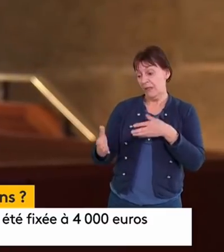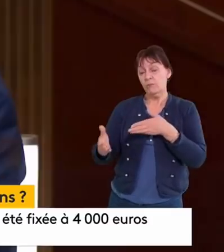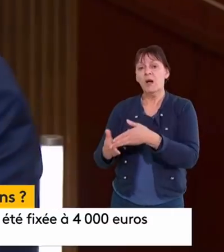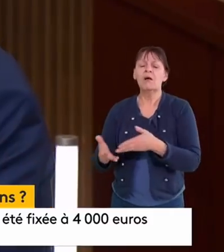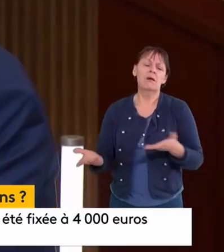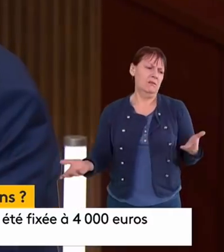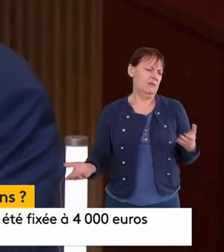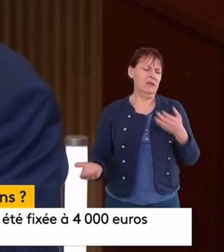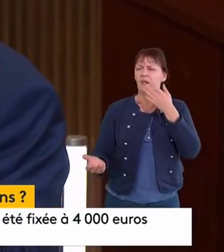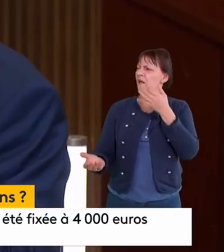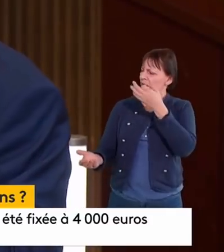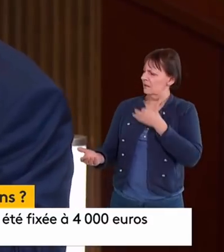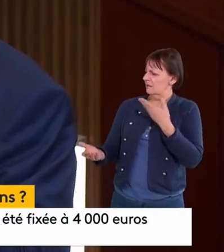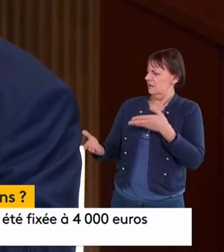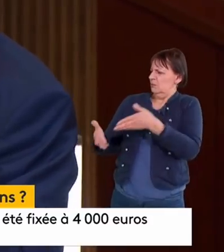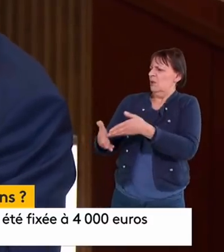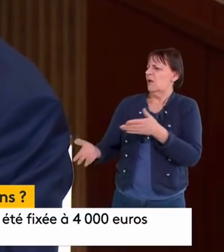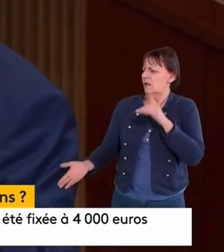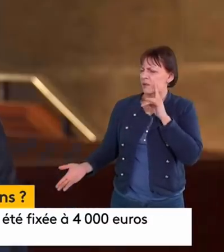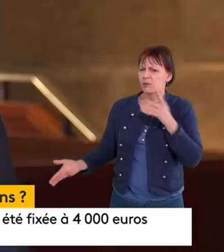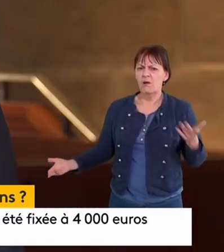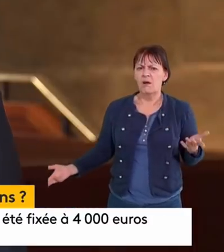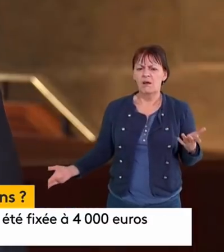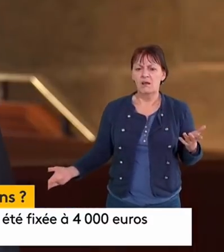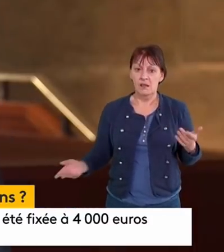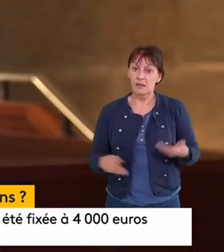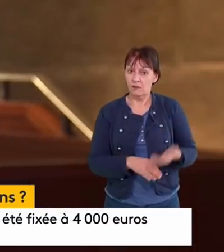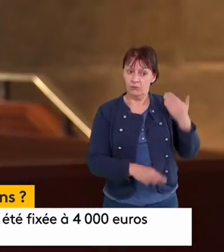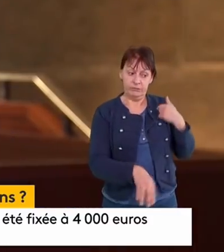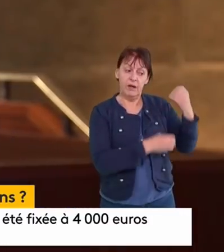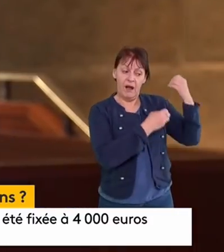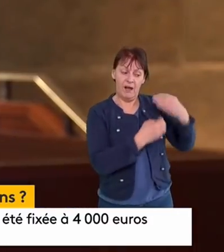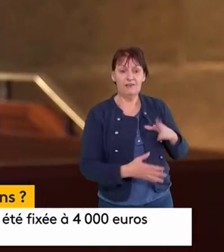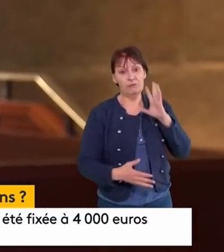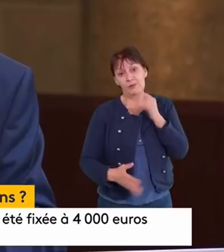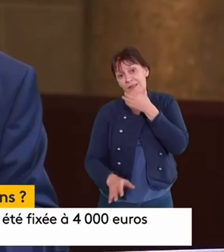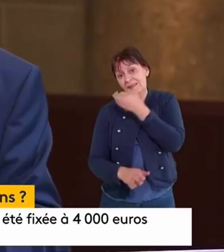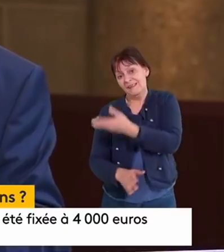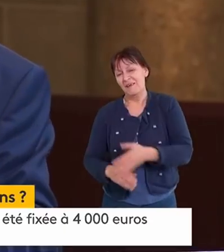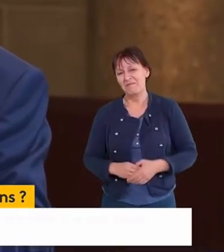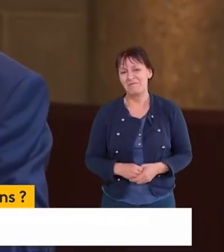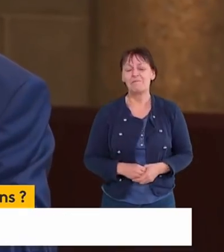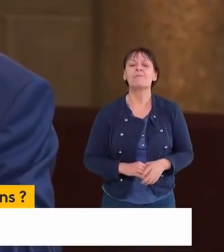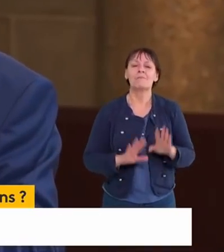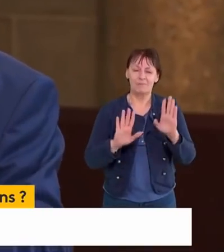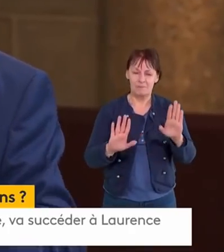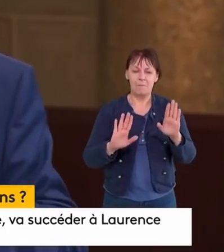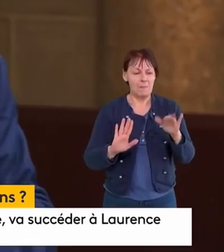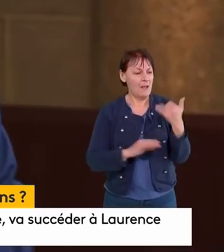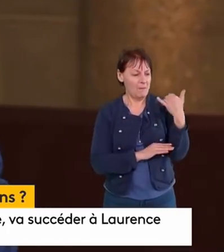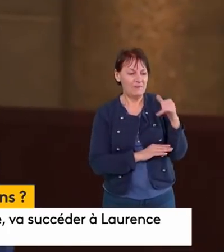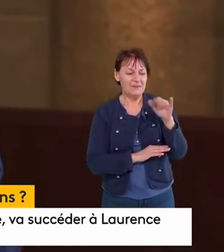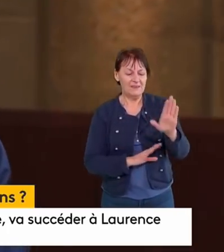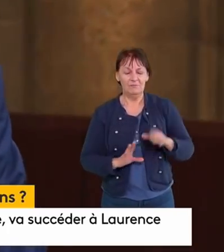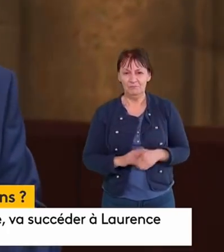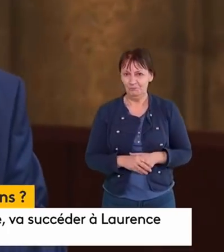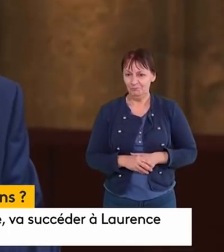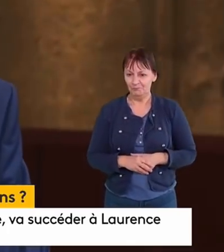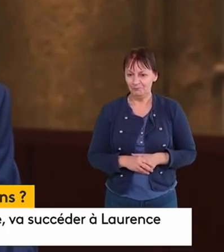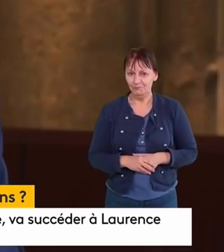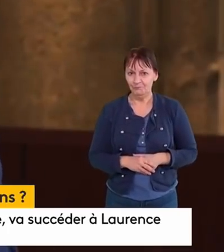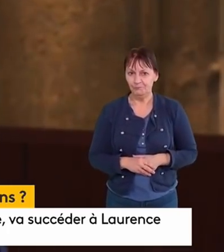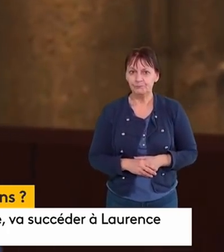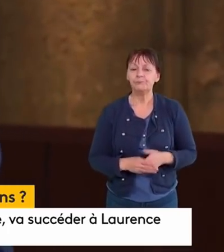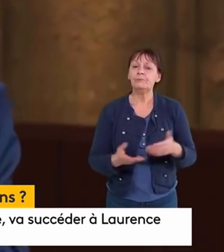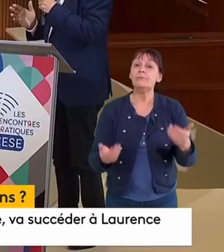tout de suite blocage ? Ça voudrait dire que... Parce que c'est déjà produit par le passé, c'est pour ça que je dis ça. Non mais, laissez-moi aller au bout. Allez-y. Si